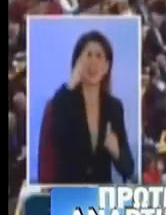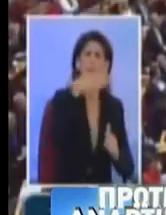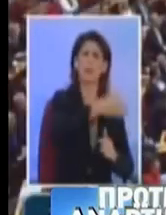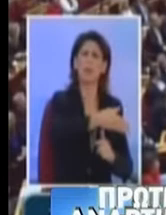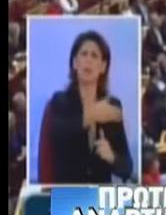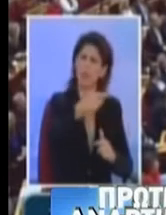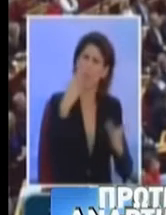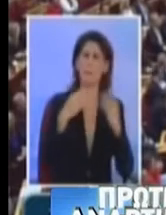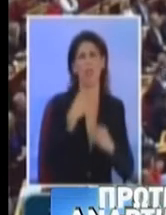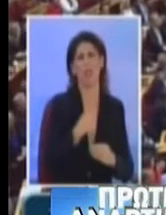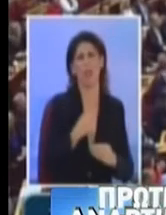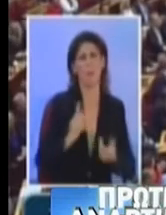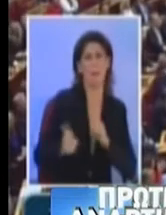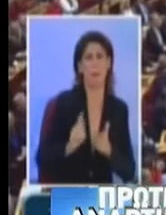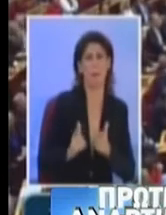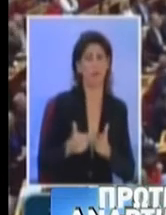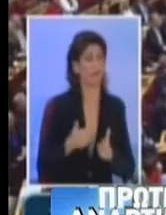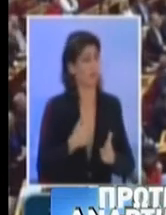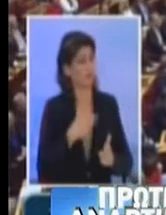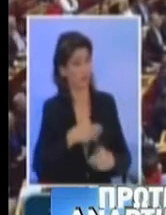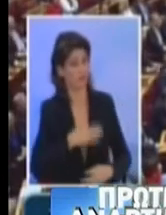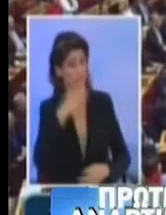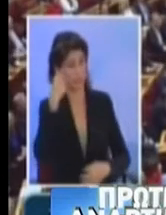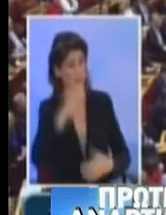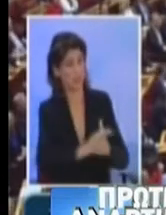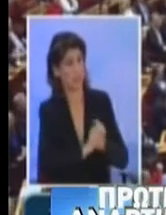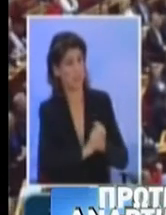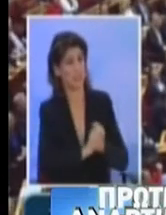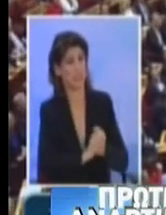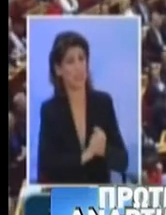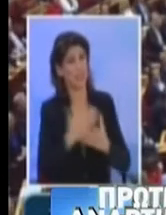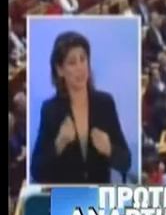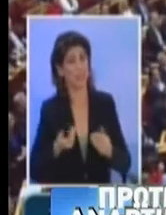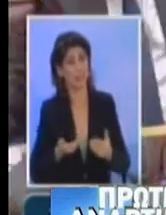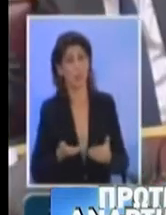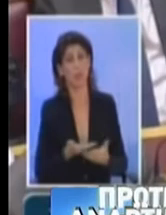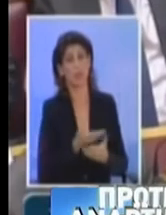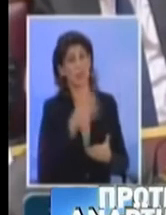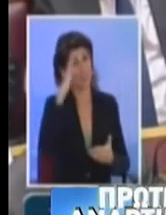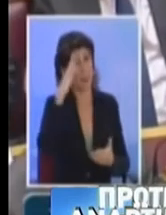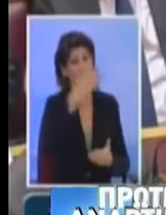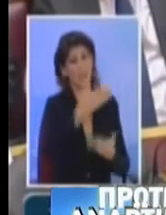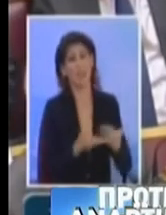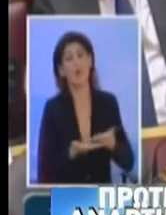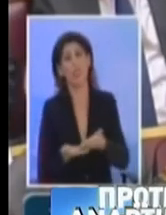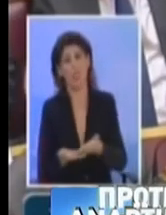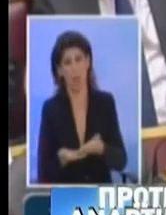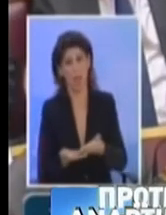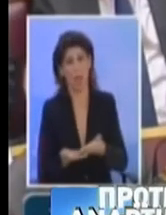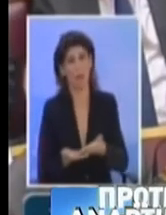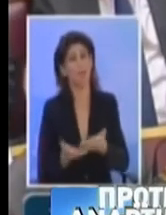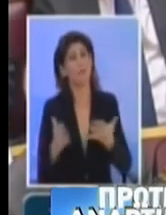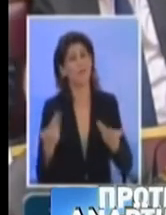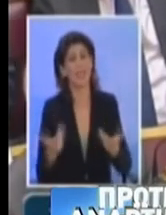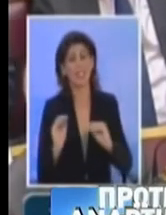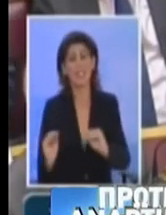Κύριε Τσίπρα, σας συγχαίρω γιατί έχετε προσφύγει στην αμερικανική βοήθεια προκειμένου να